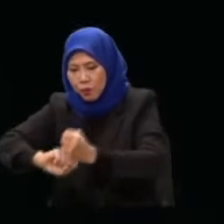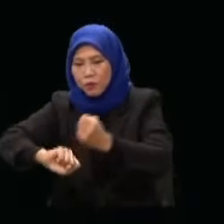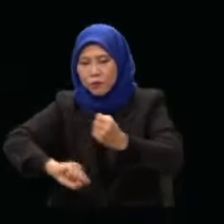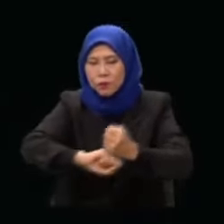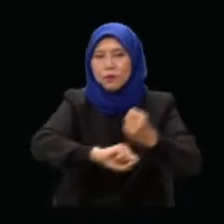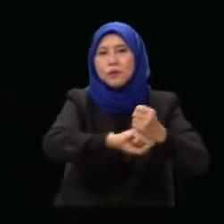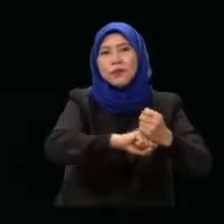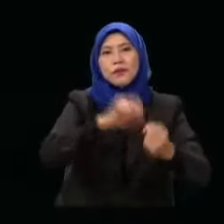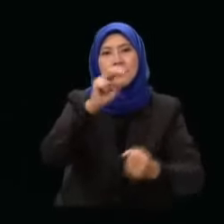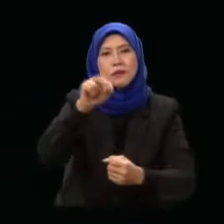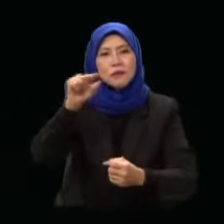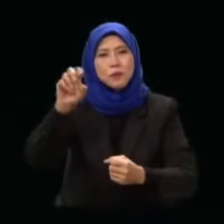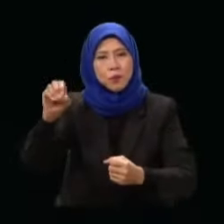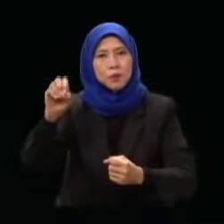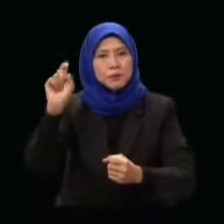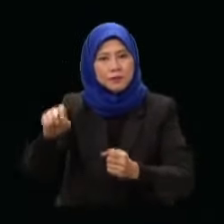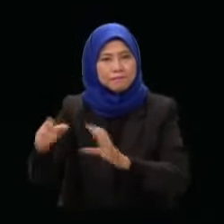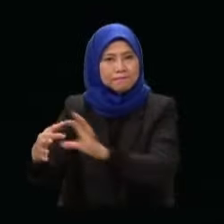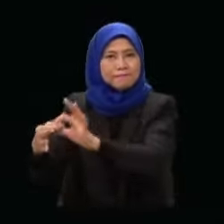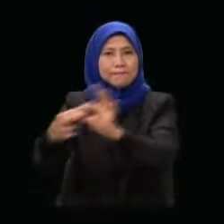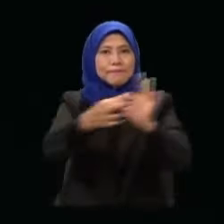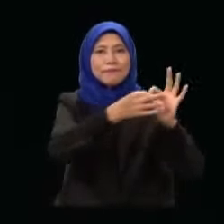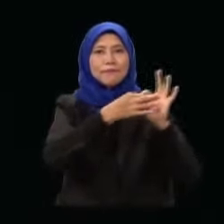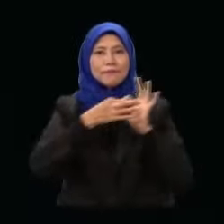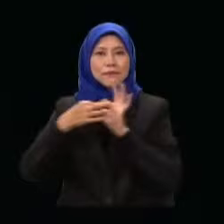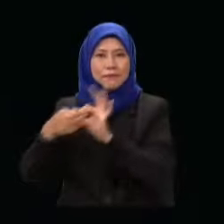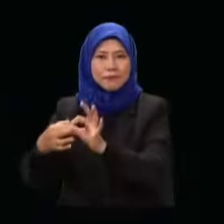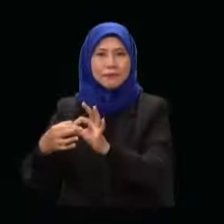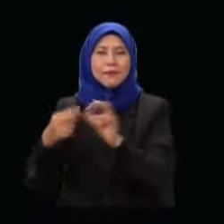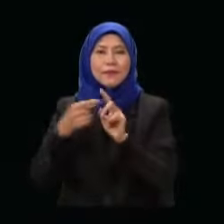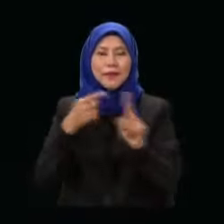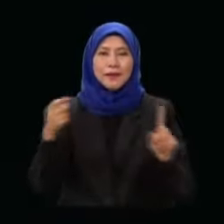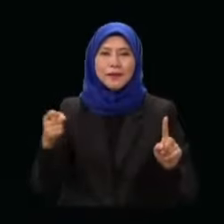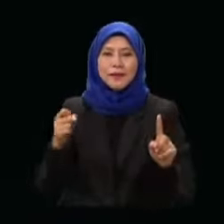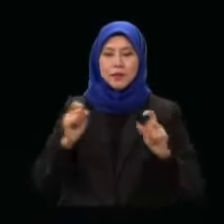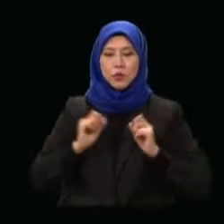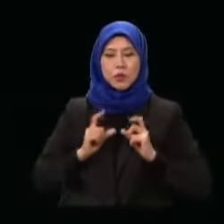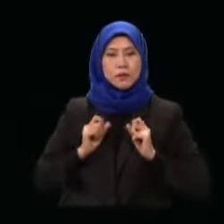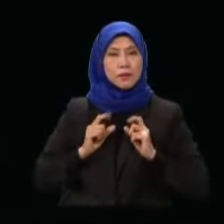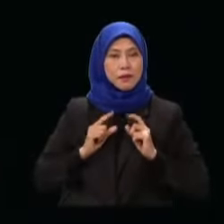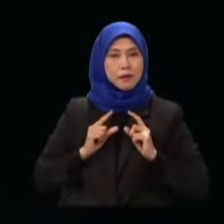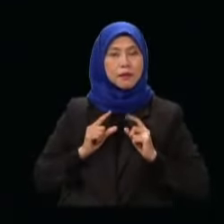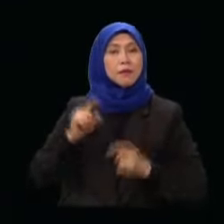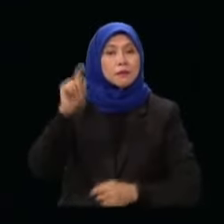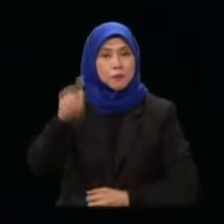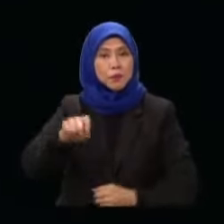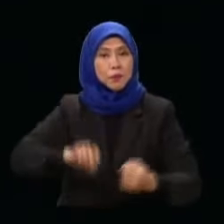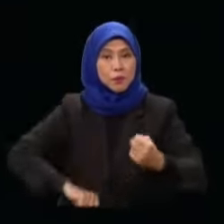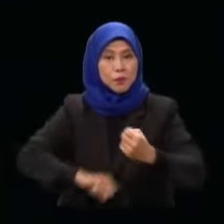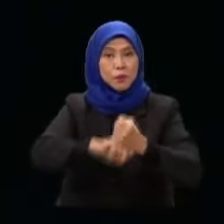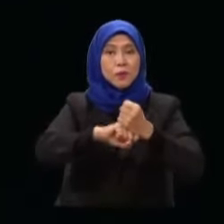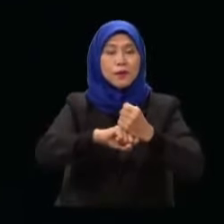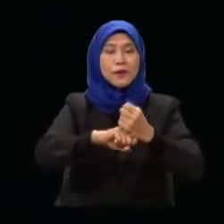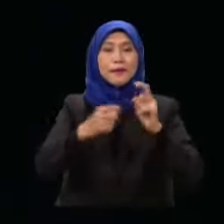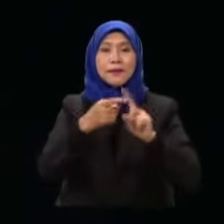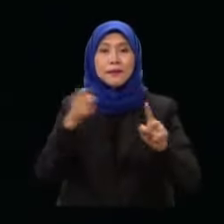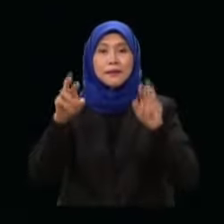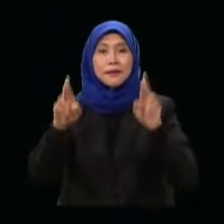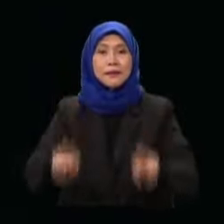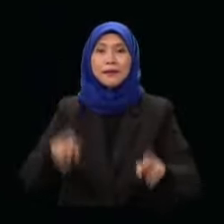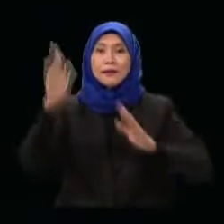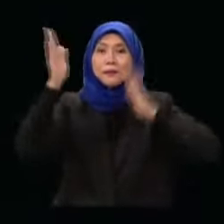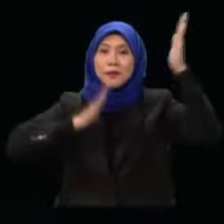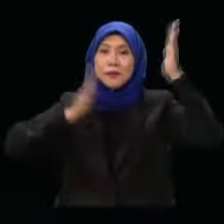daripada badan-badan bukan kerajaan kita perlukan sokongan daripada pihak swasta kita perlukan sokongan daripada rakyat